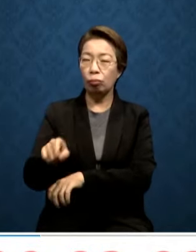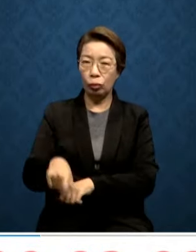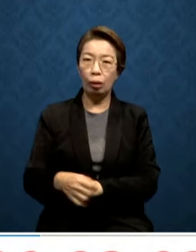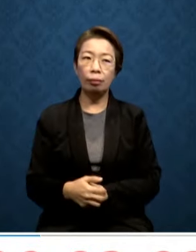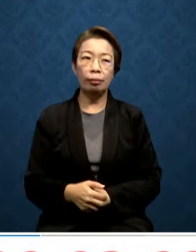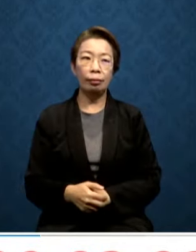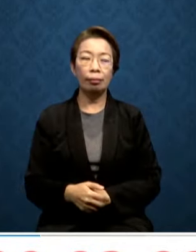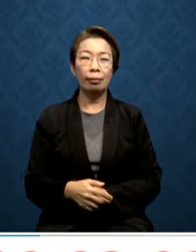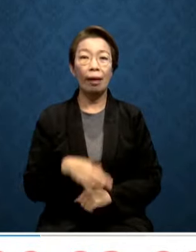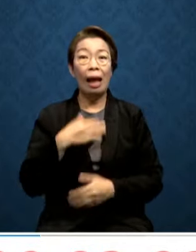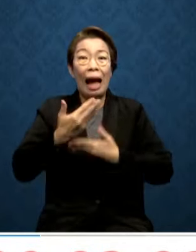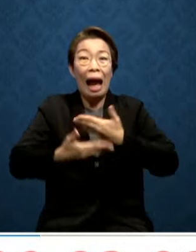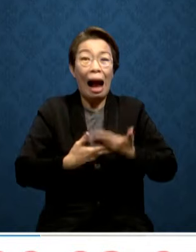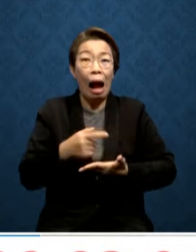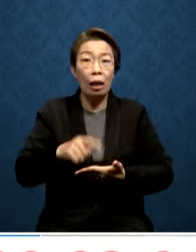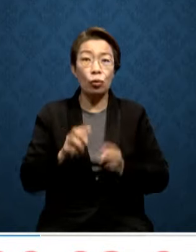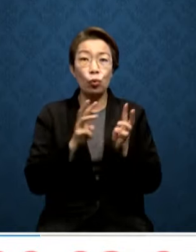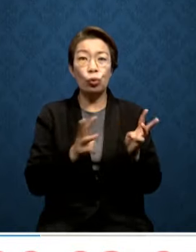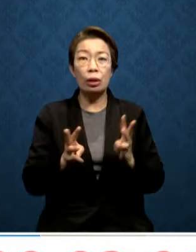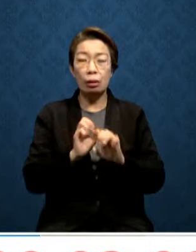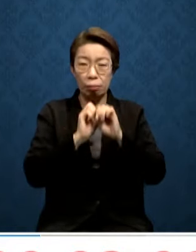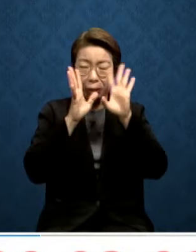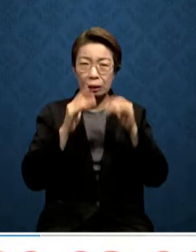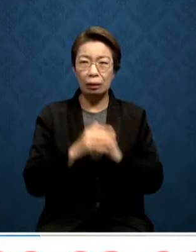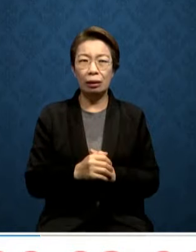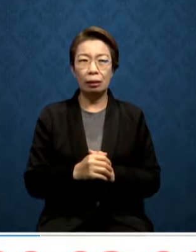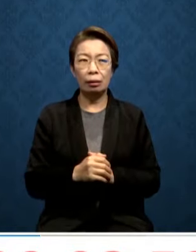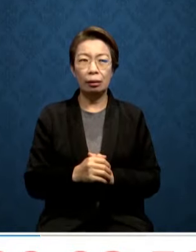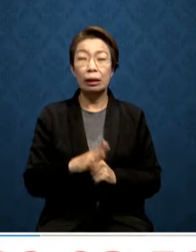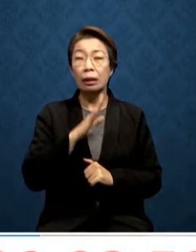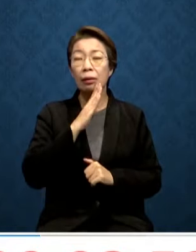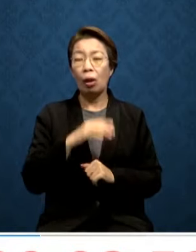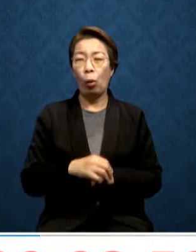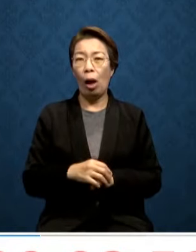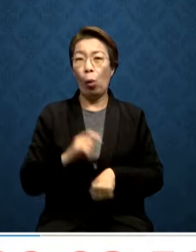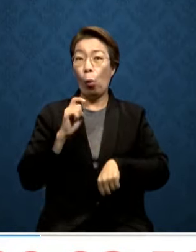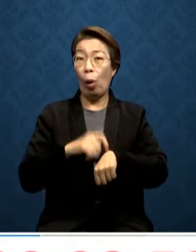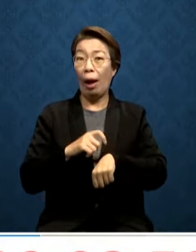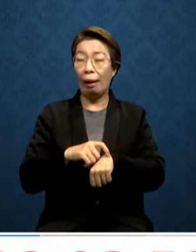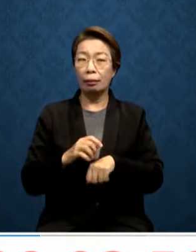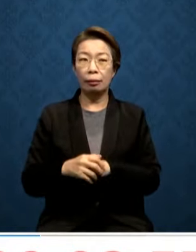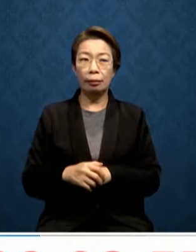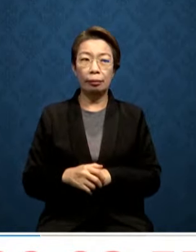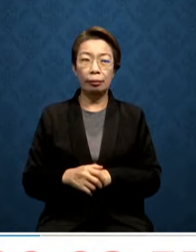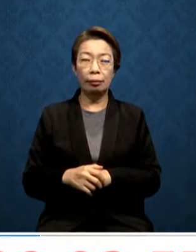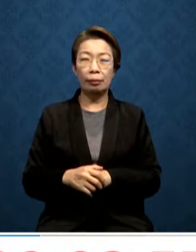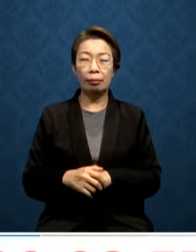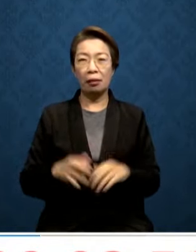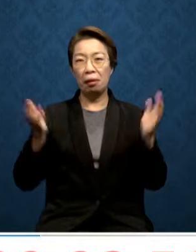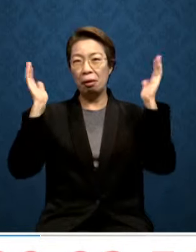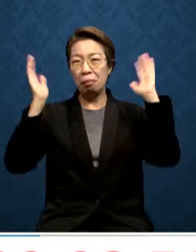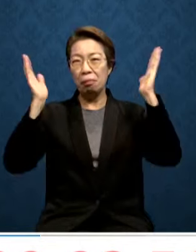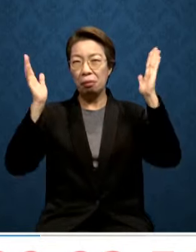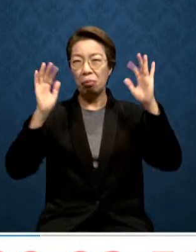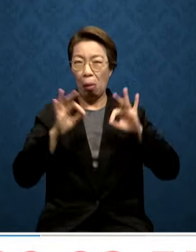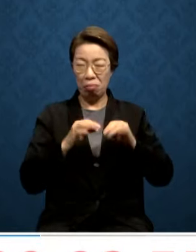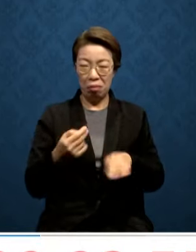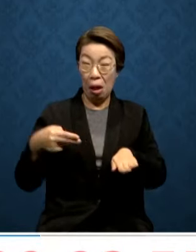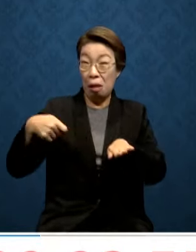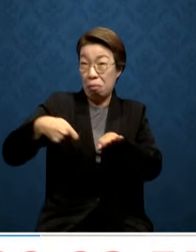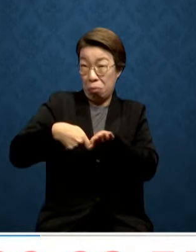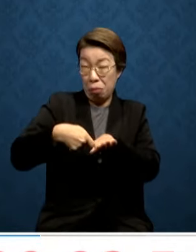จและระยะเวลาการใช้งานจริงไม่ตรงกันต้องบอกว่าตอนเคลมไว้ตอนที่ขายเนี่ยก็บอกว่าวิ่งได้500โลต